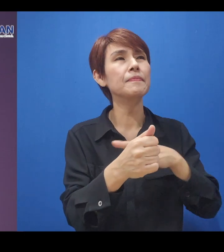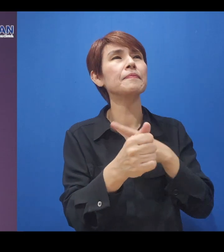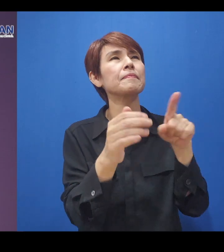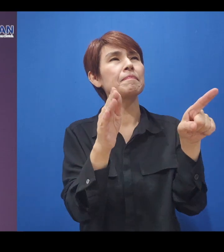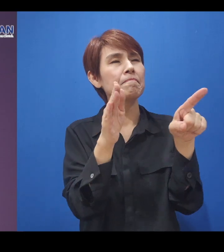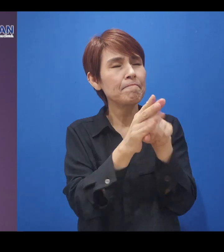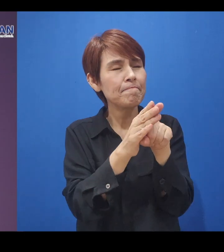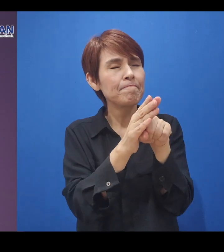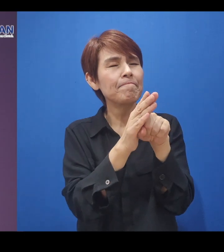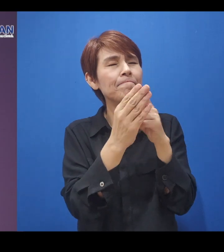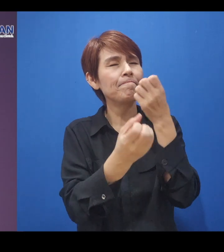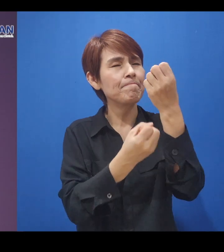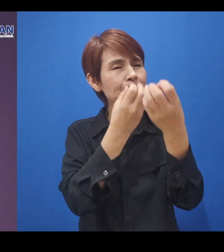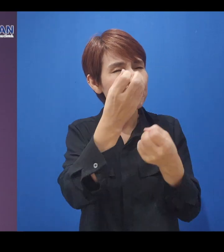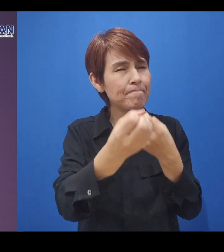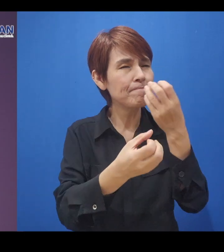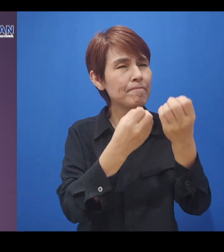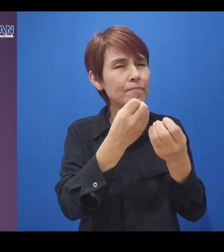고백하고 그 사실을 봤어요.